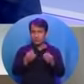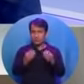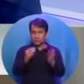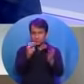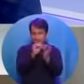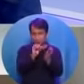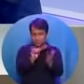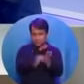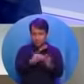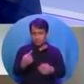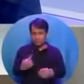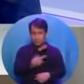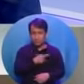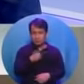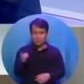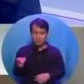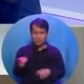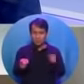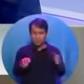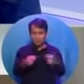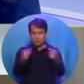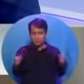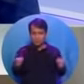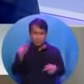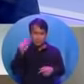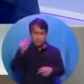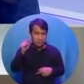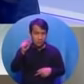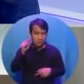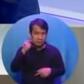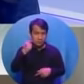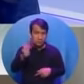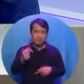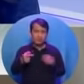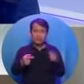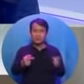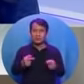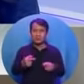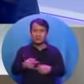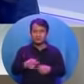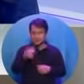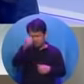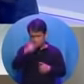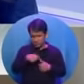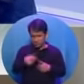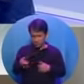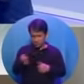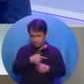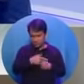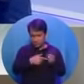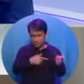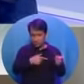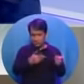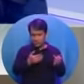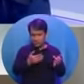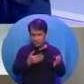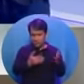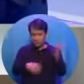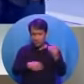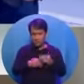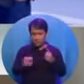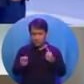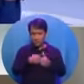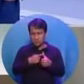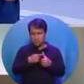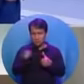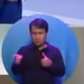blatter ng pananakit laban dito kay Giselle? Opo, ang natatandaan ko po, Sir Rafi, ay yung pong una